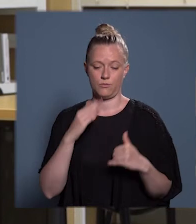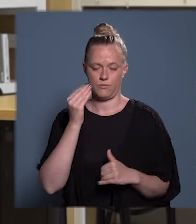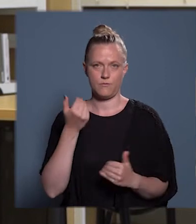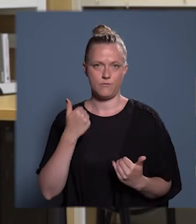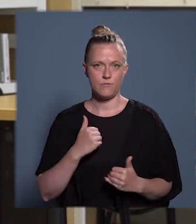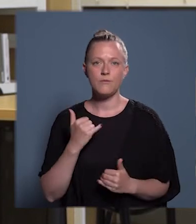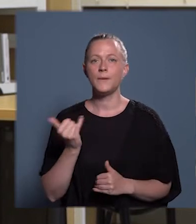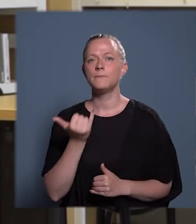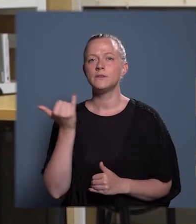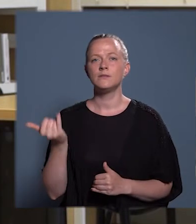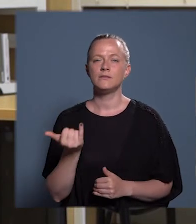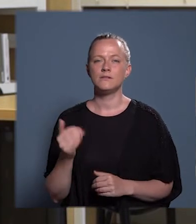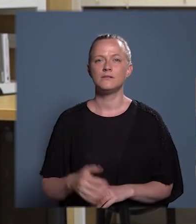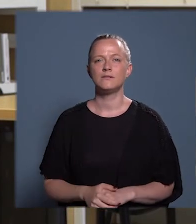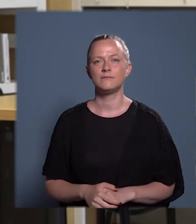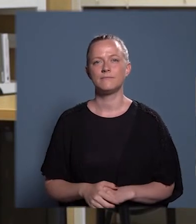mindig